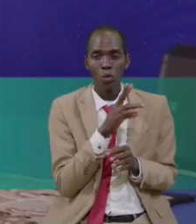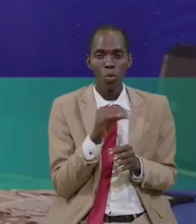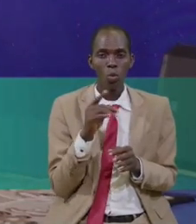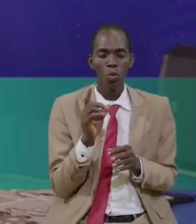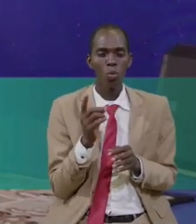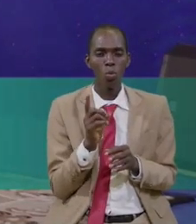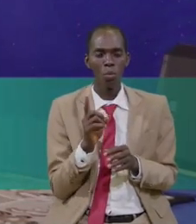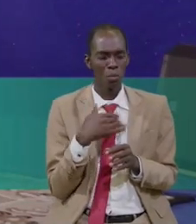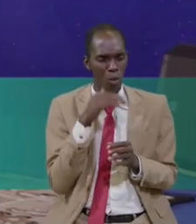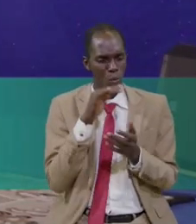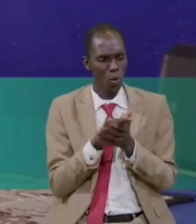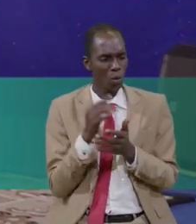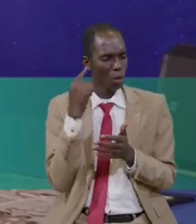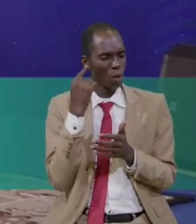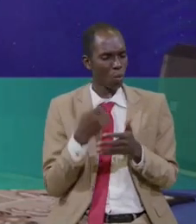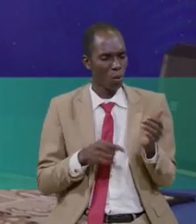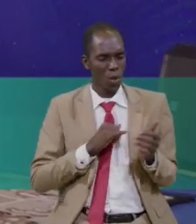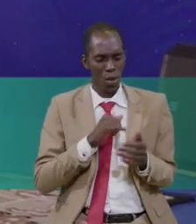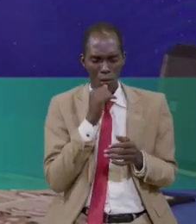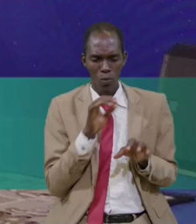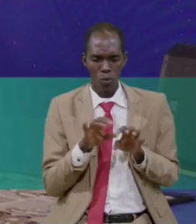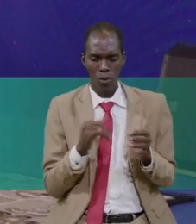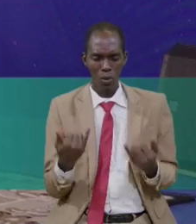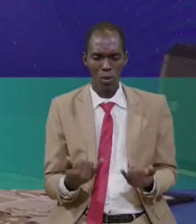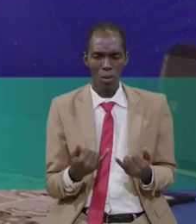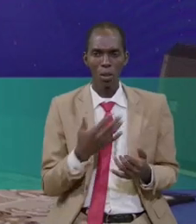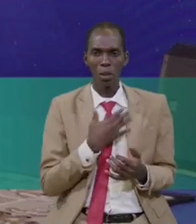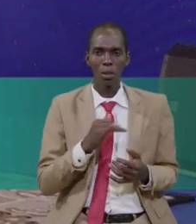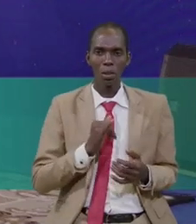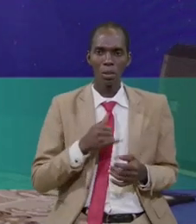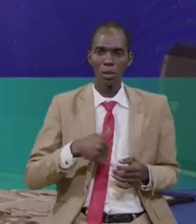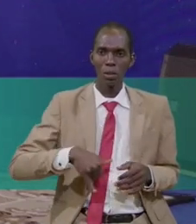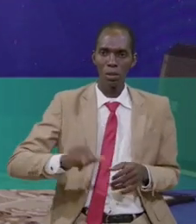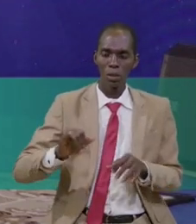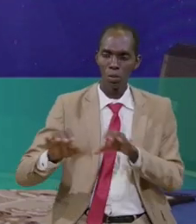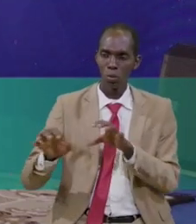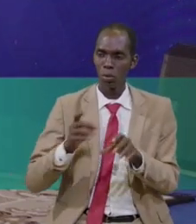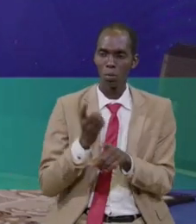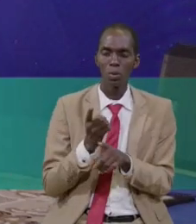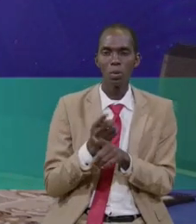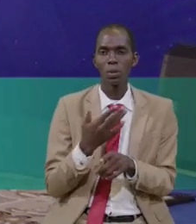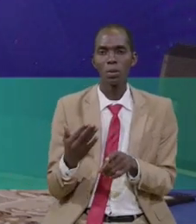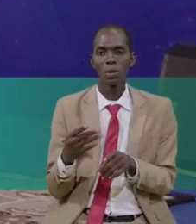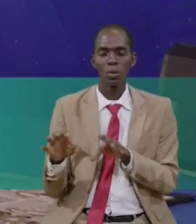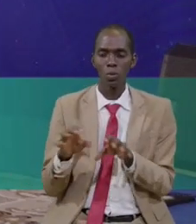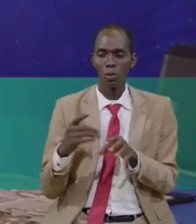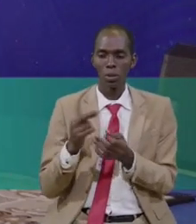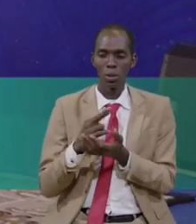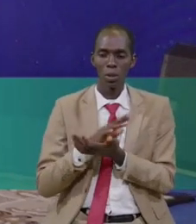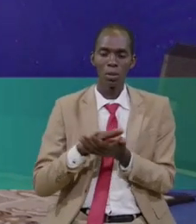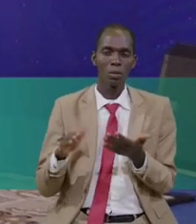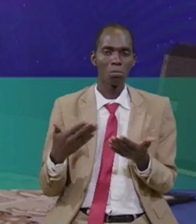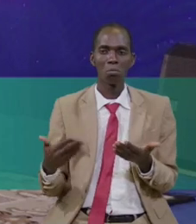fais présentement. Mais cependant, je fais la bonne chose, la chose juste. Pas parce qu'elle